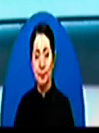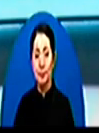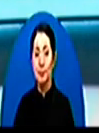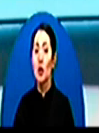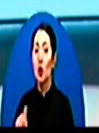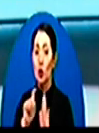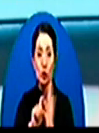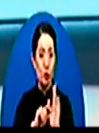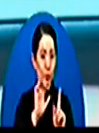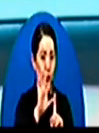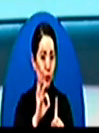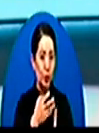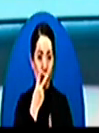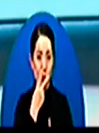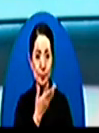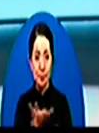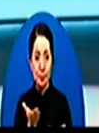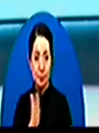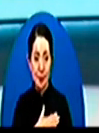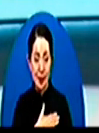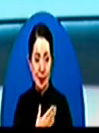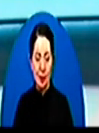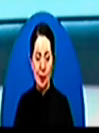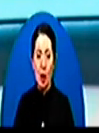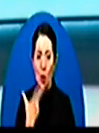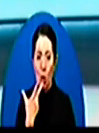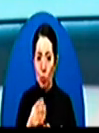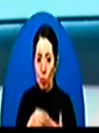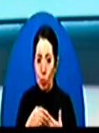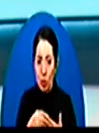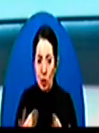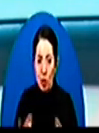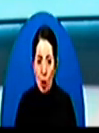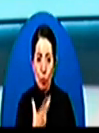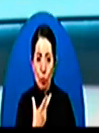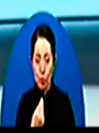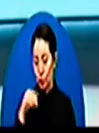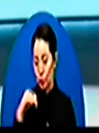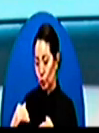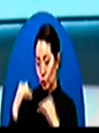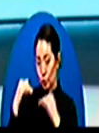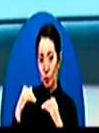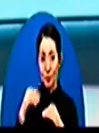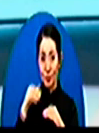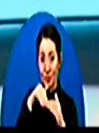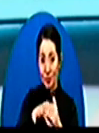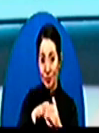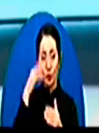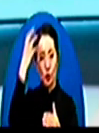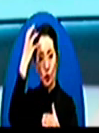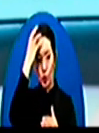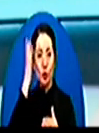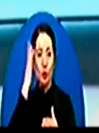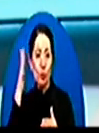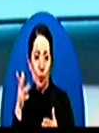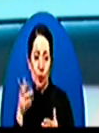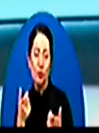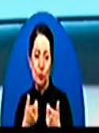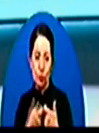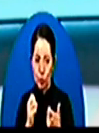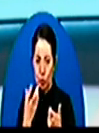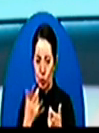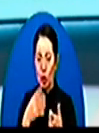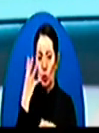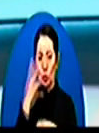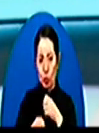хэлбэрийг сонгогдож байгаа баярлаа. Бодит амьдралд хөгжлийн тусгалыг суулгахын тулд төрийн бодлого чиглэх учиртай. Бодлогын тохируулахыг хийх гэж 4 жилдээ